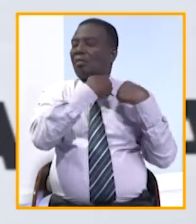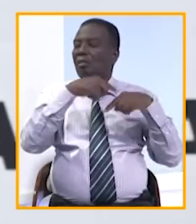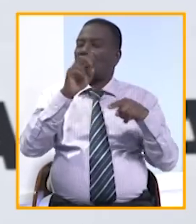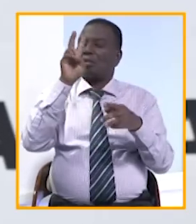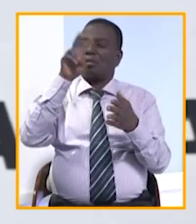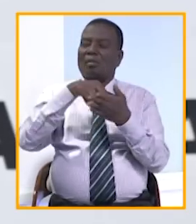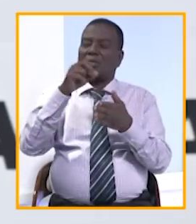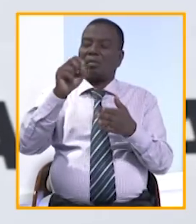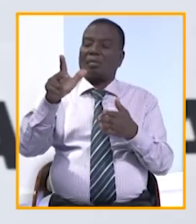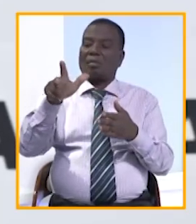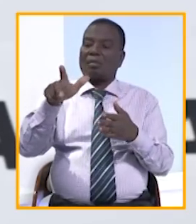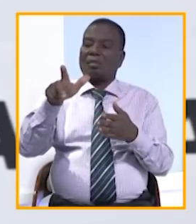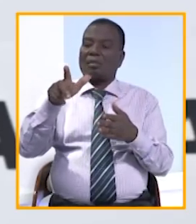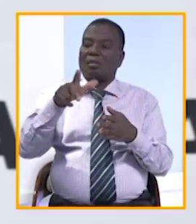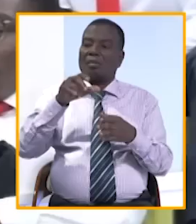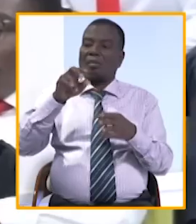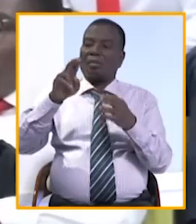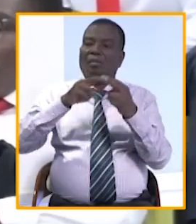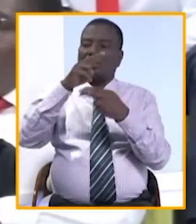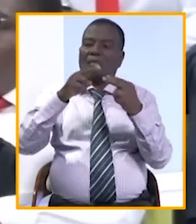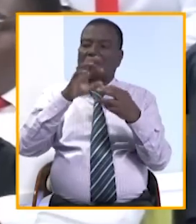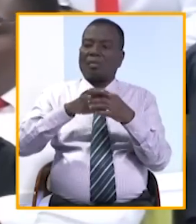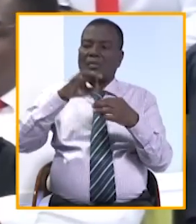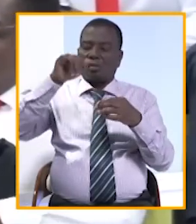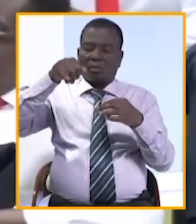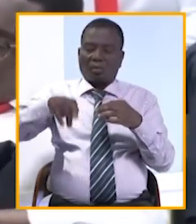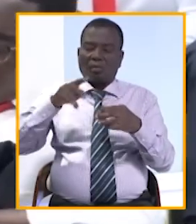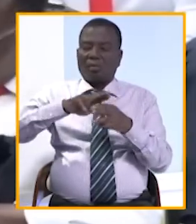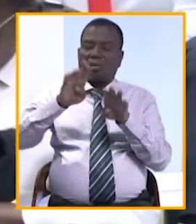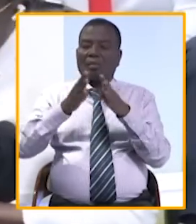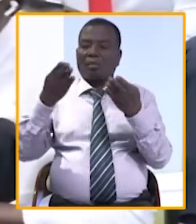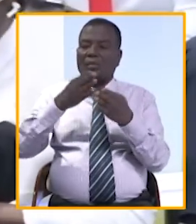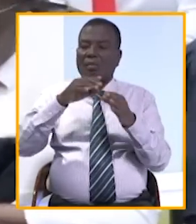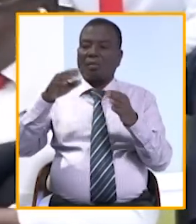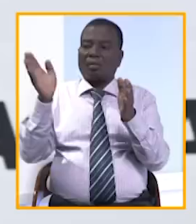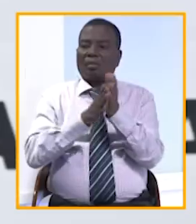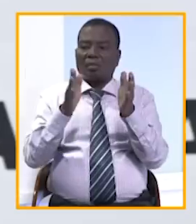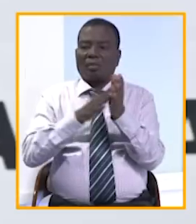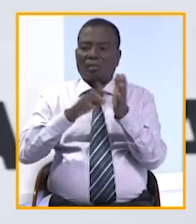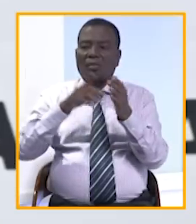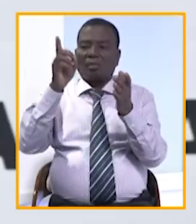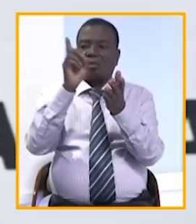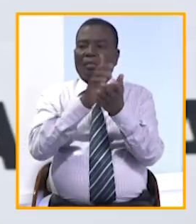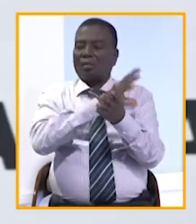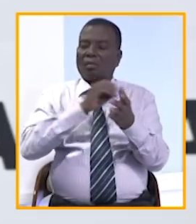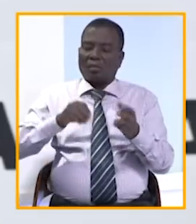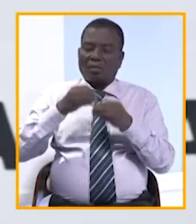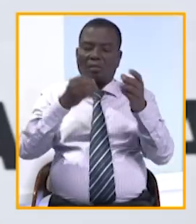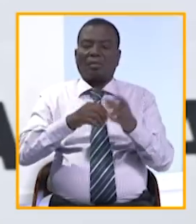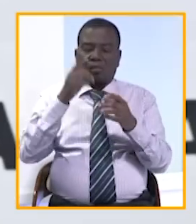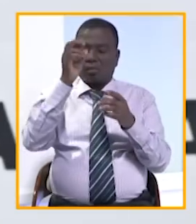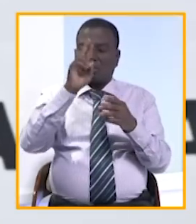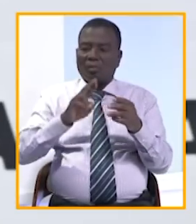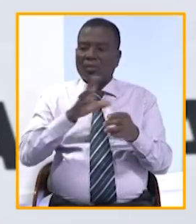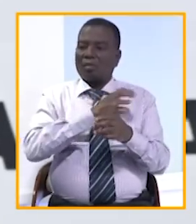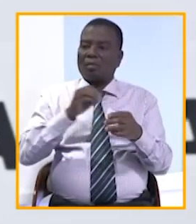2013, l'INPHB a ouvert l'école doctorale polytechnique et cette école doctorale a formé depuis plus